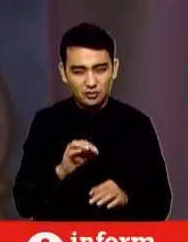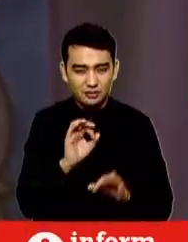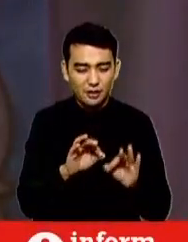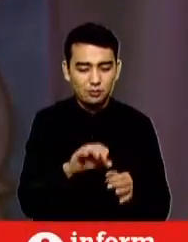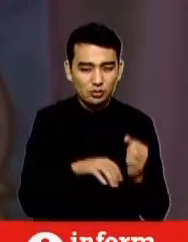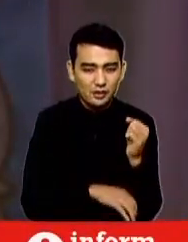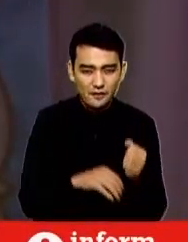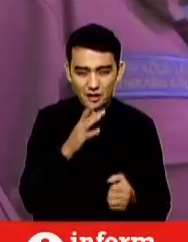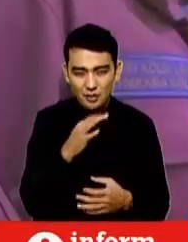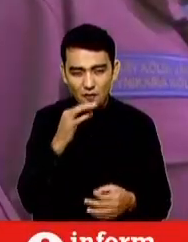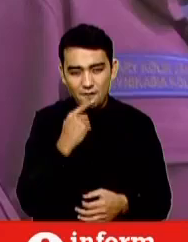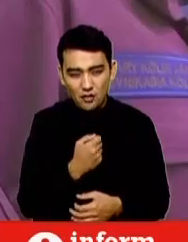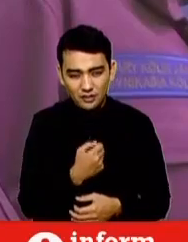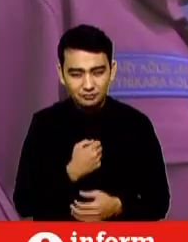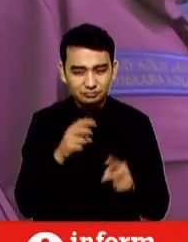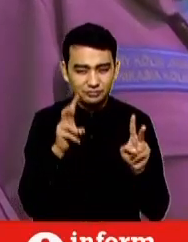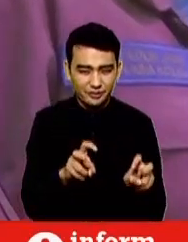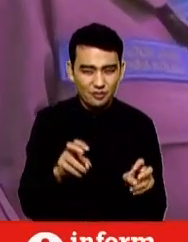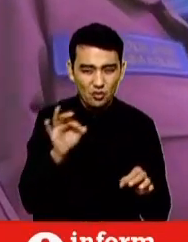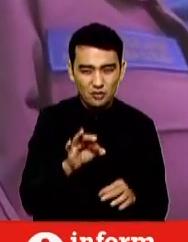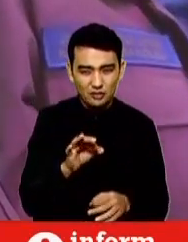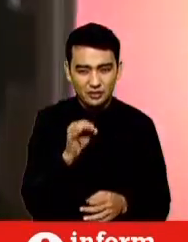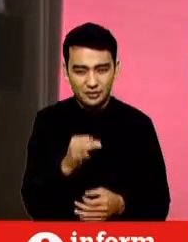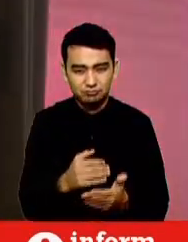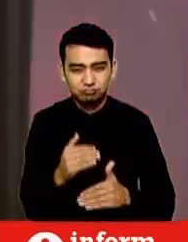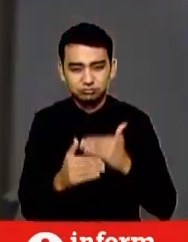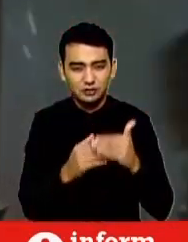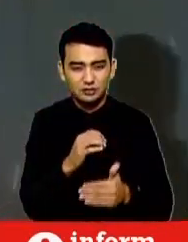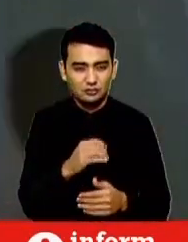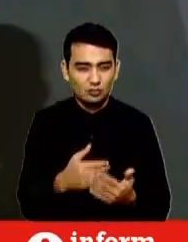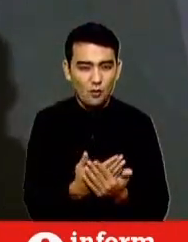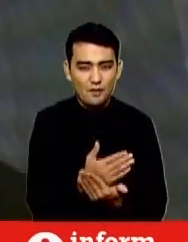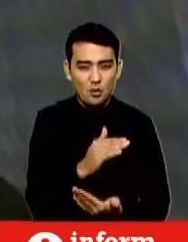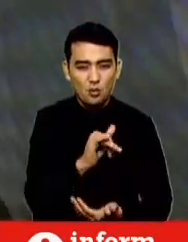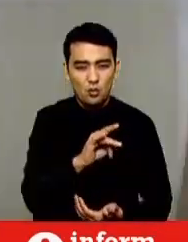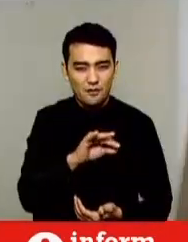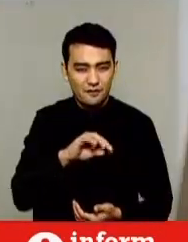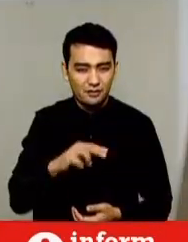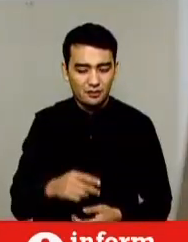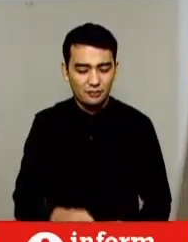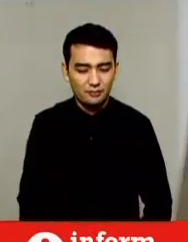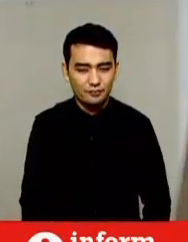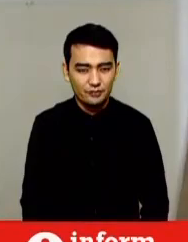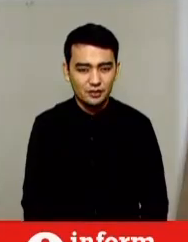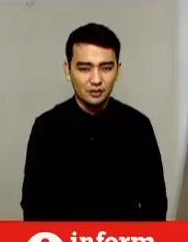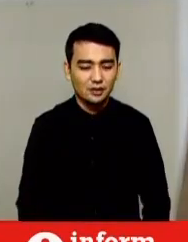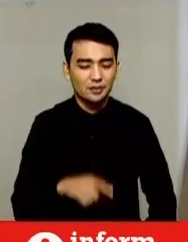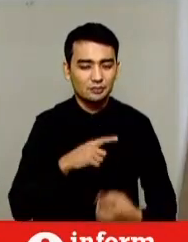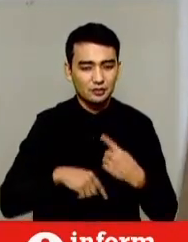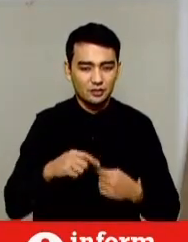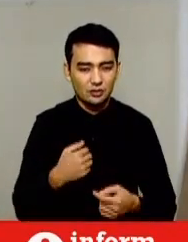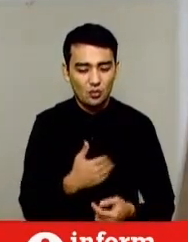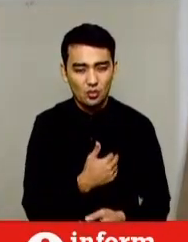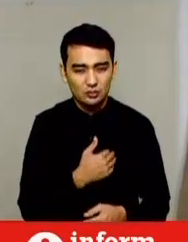работа по освещению военной тематики вышла на совершенно иной уровень Что дало свои результаты прежде всего мы хотим